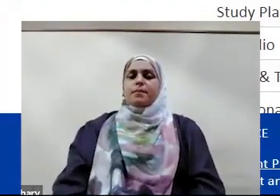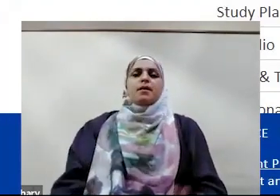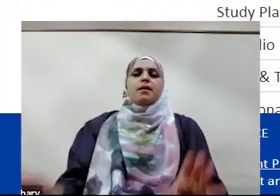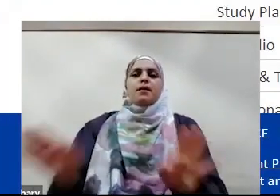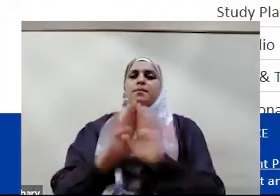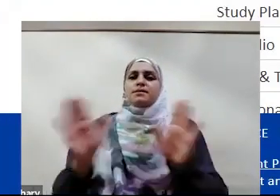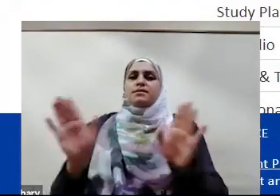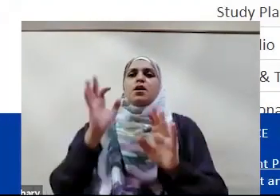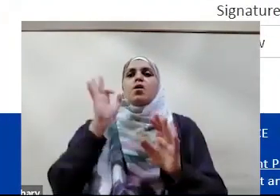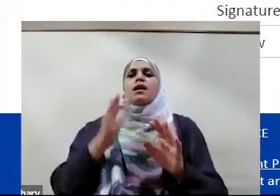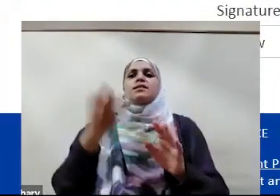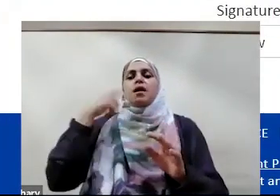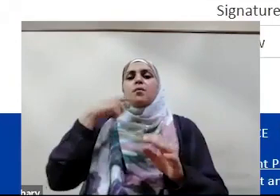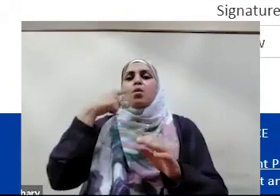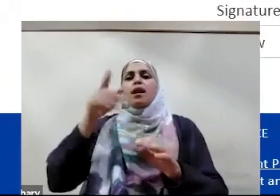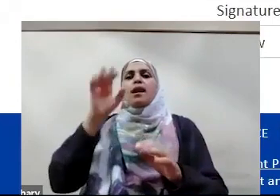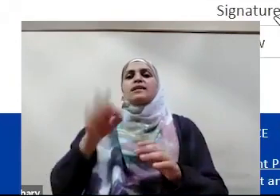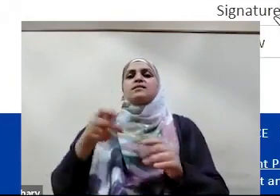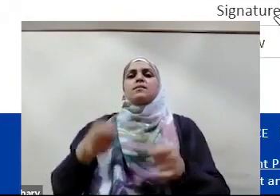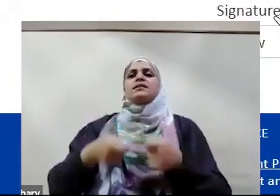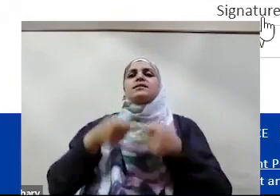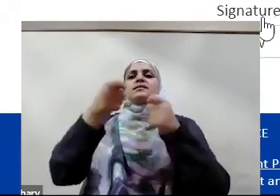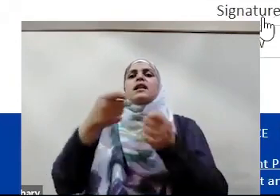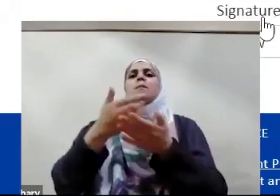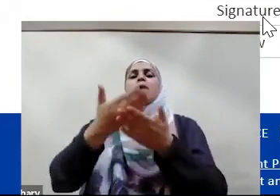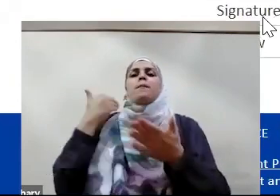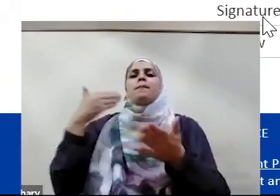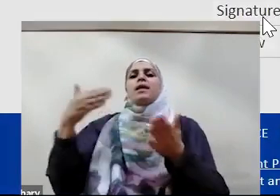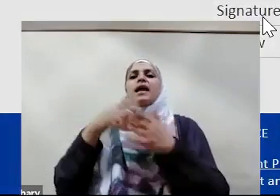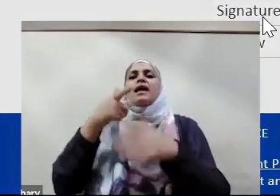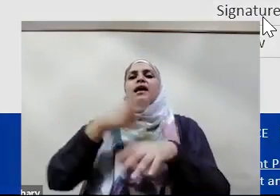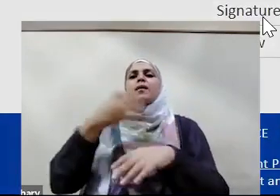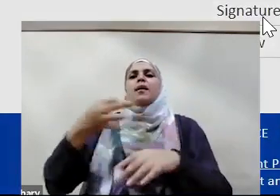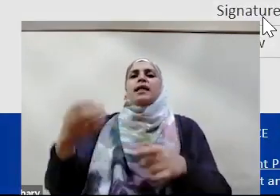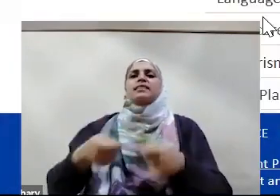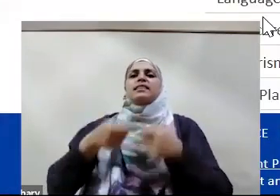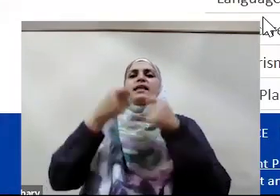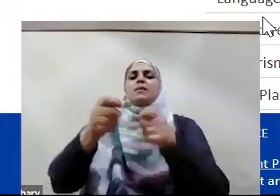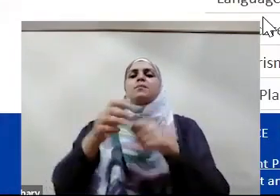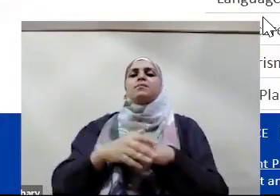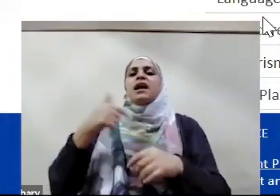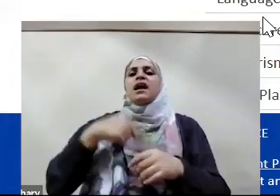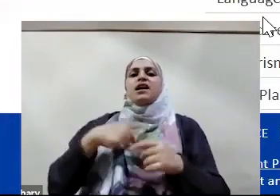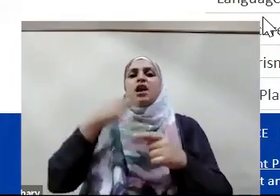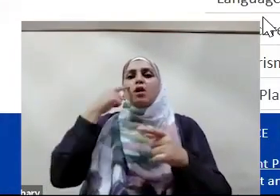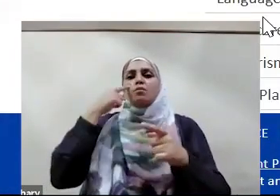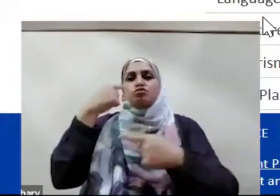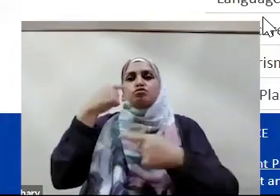ولازم زي ما قلنا تتسلم قبل اخر ميعاد للتقديم، واحنا مش بنتابع مع